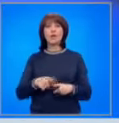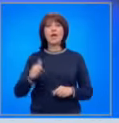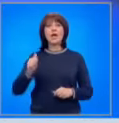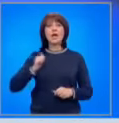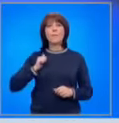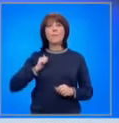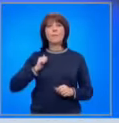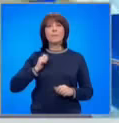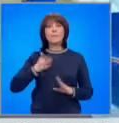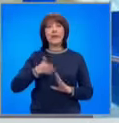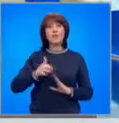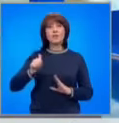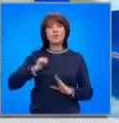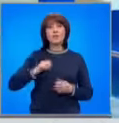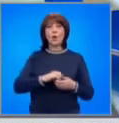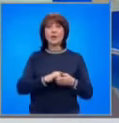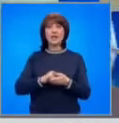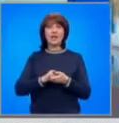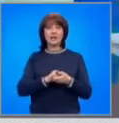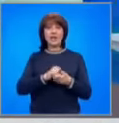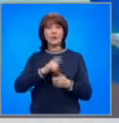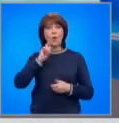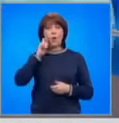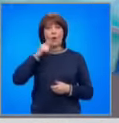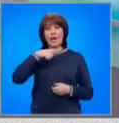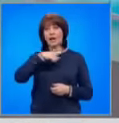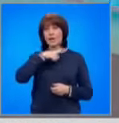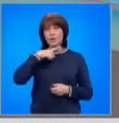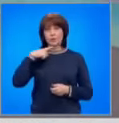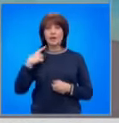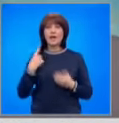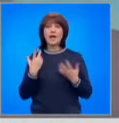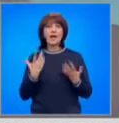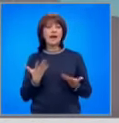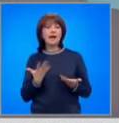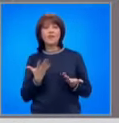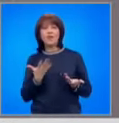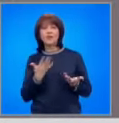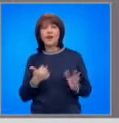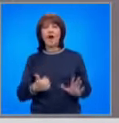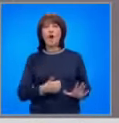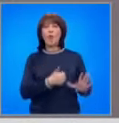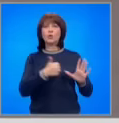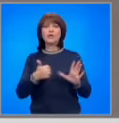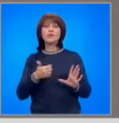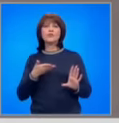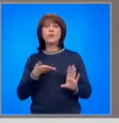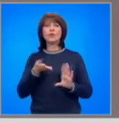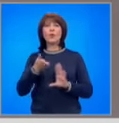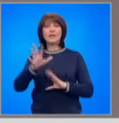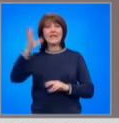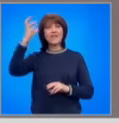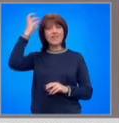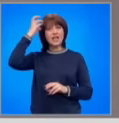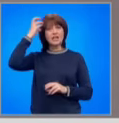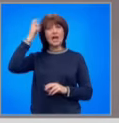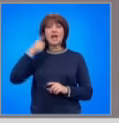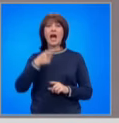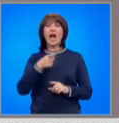правозащитни организации от Украина и Русия. Каква е символиката в това отличието да отиде в държава, която на практика е